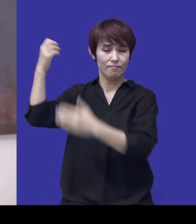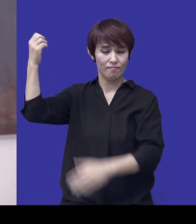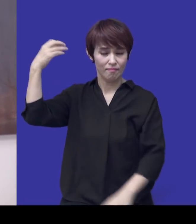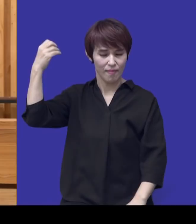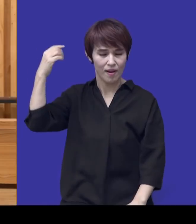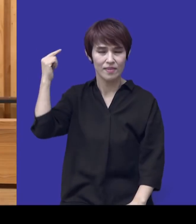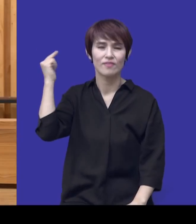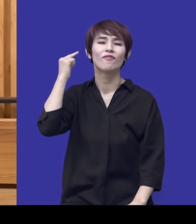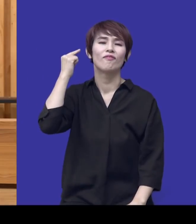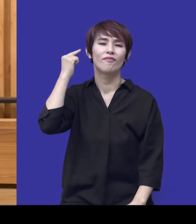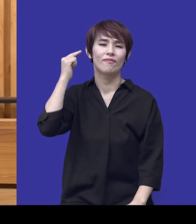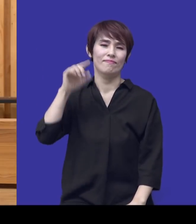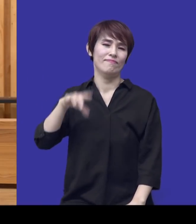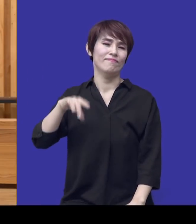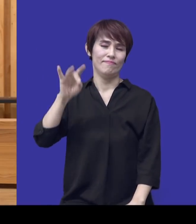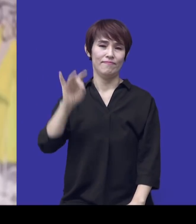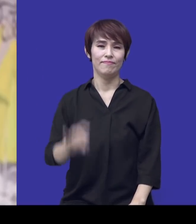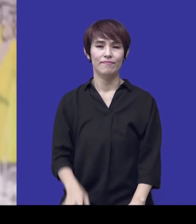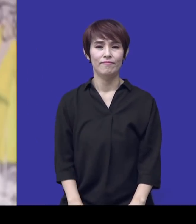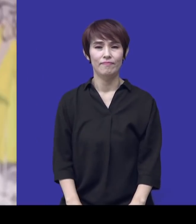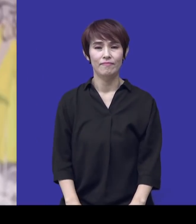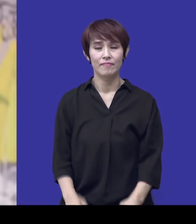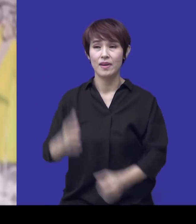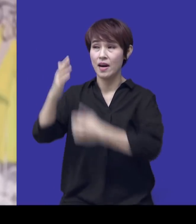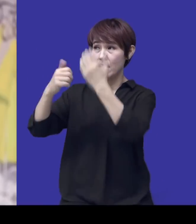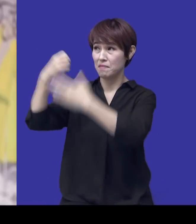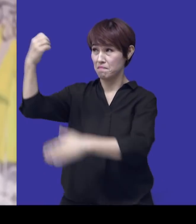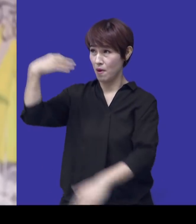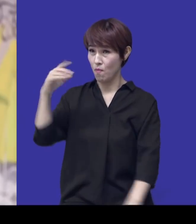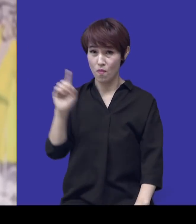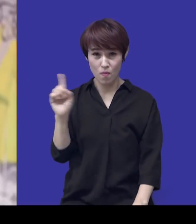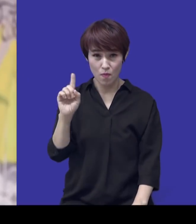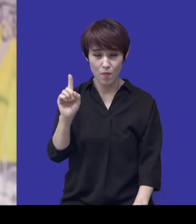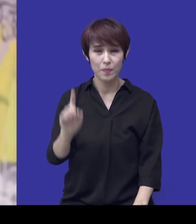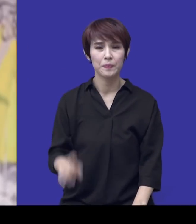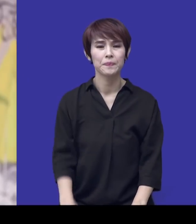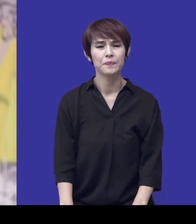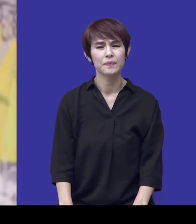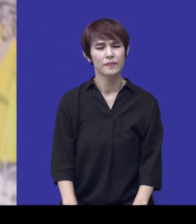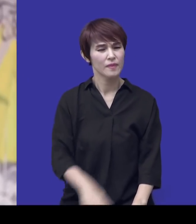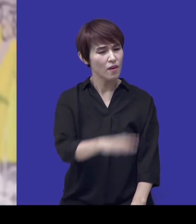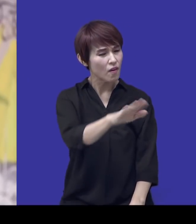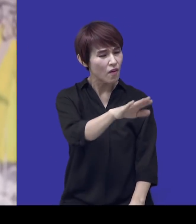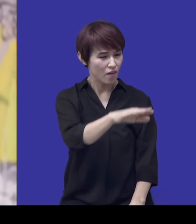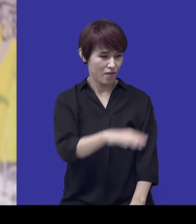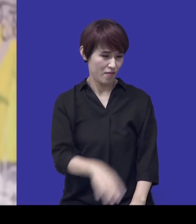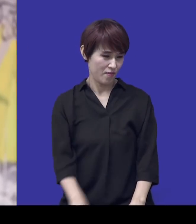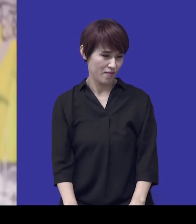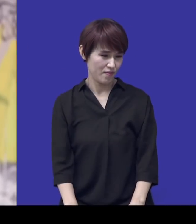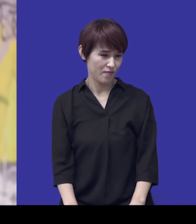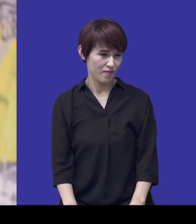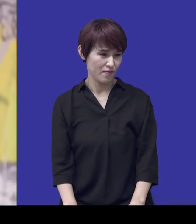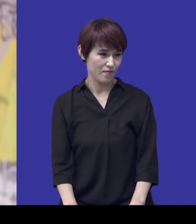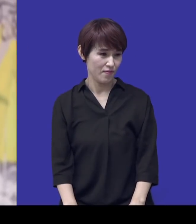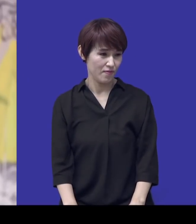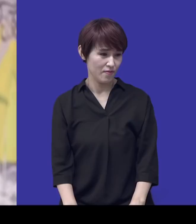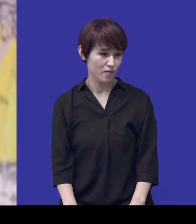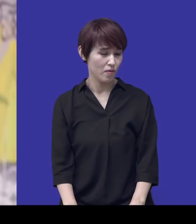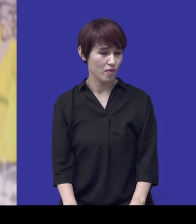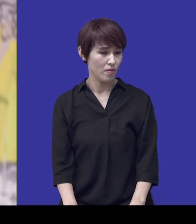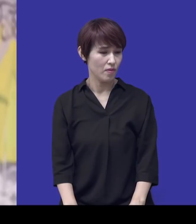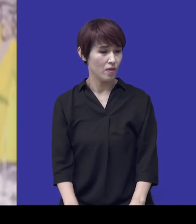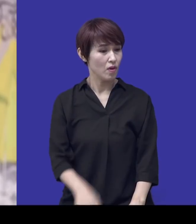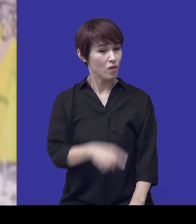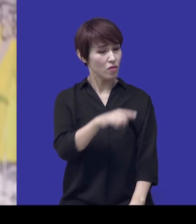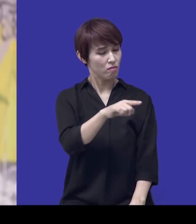처음으로 들었어요. 네, 뭐라고? 그때 하나님이 제가 청소를 하고 있는데 효서가 너는 너의